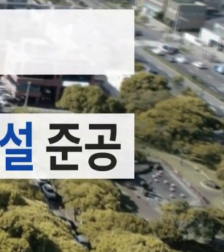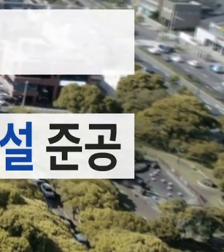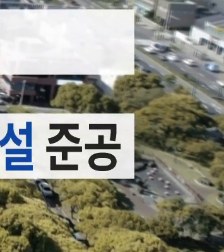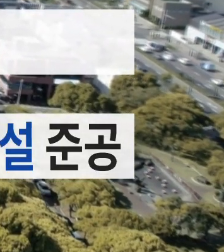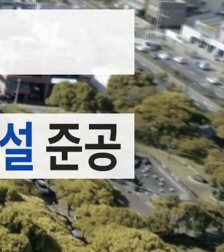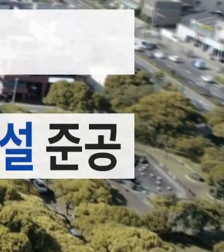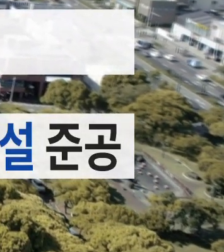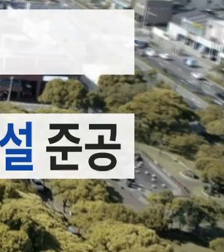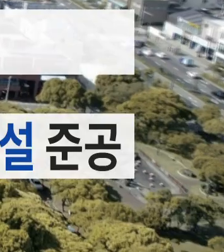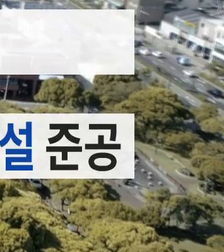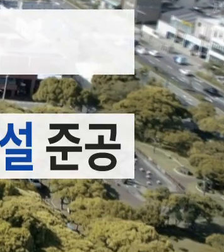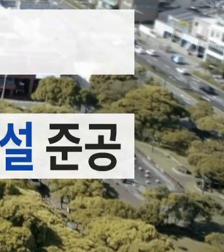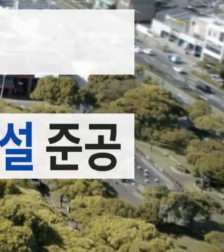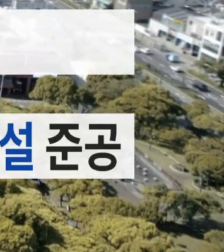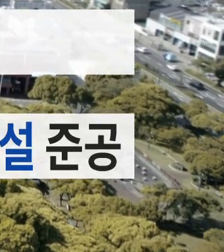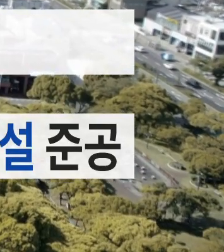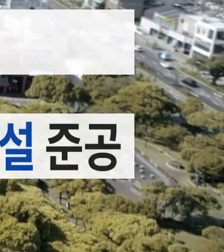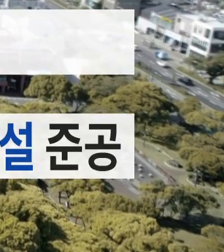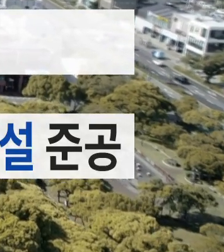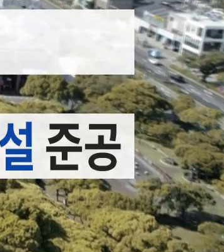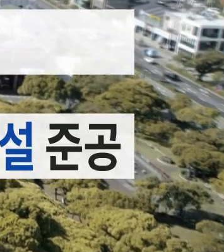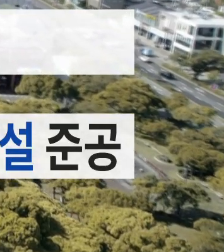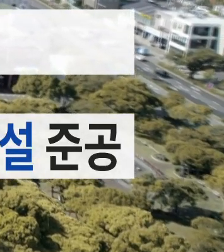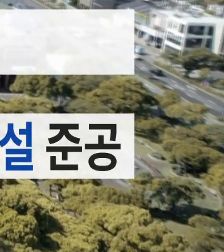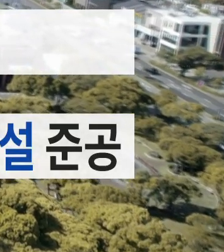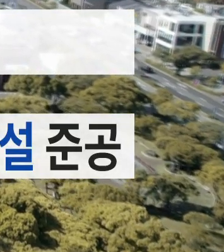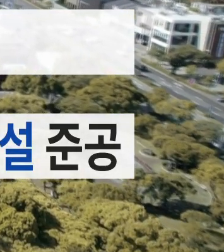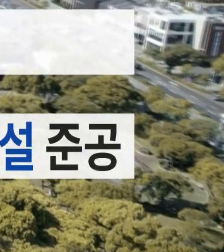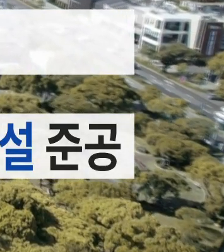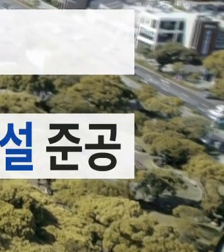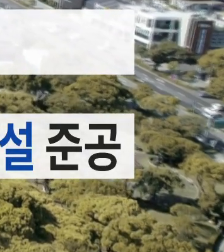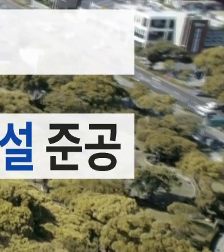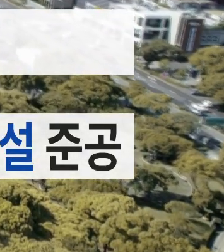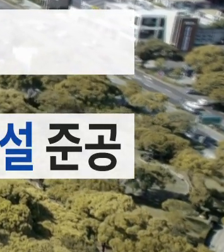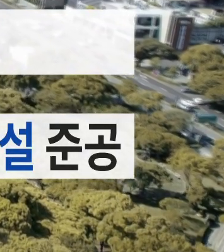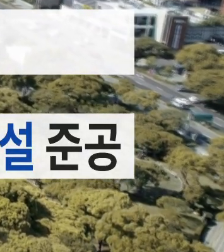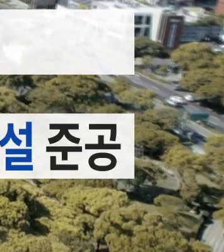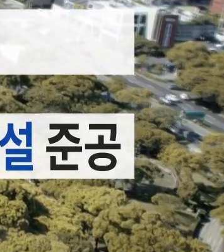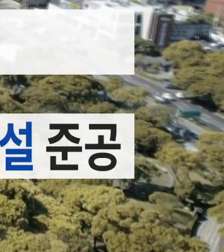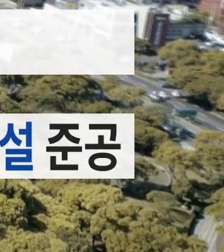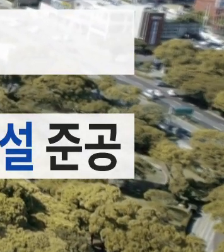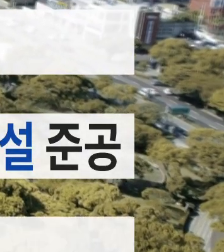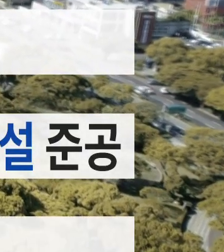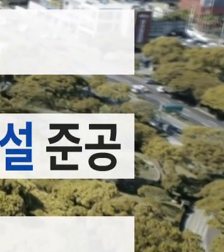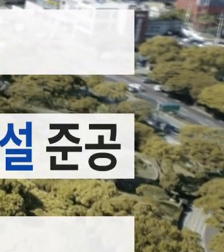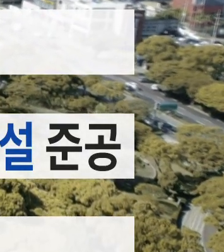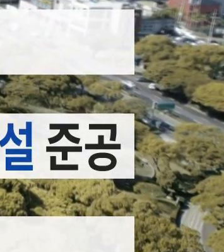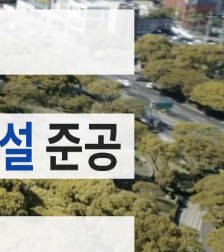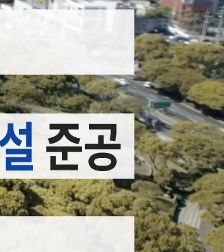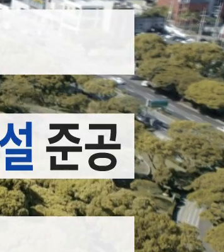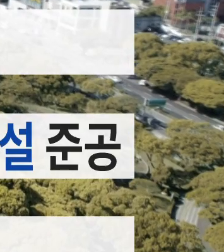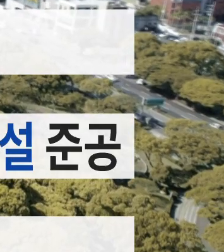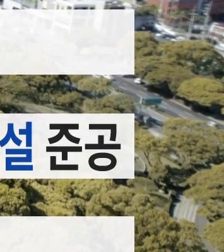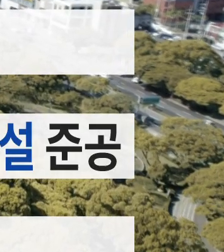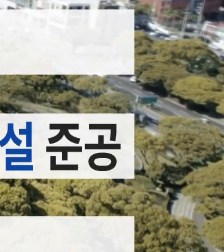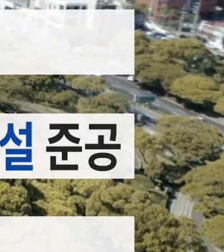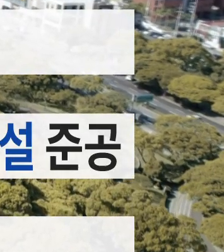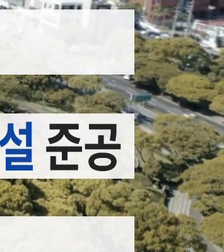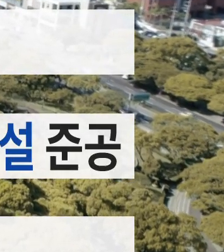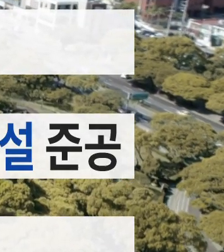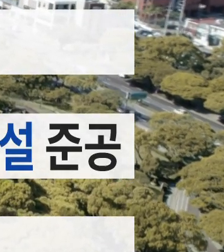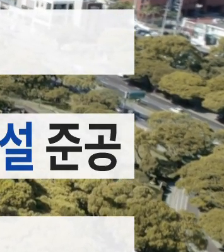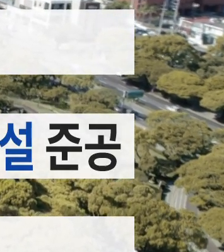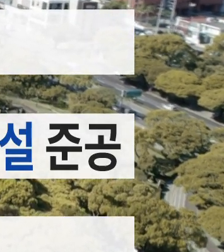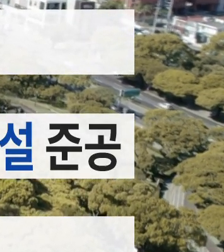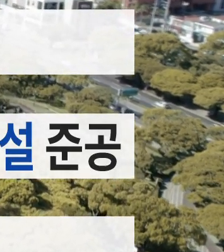시색달동에 국내 최대 규모의 제주광역 음식물류 폐기물 자원화 시설이 준공되었습니다. 최근 고물가와